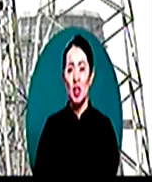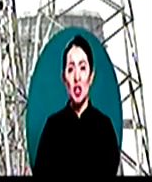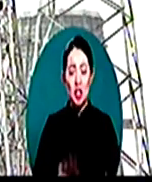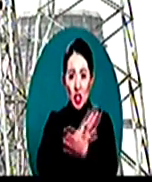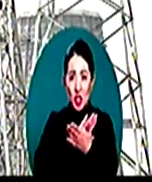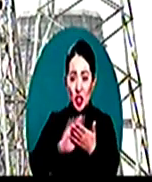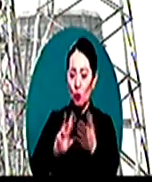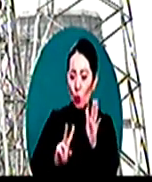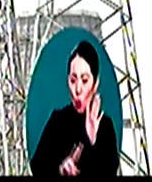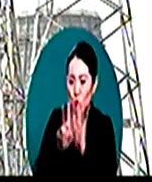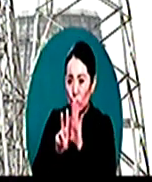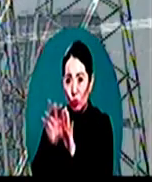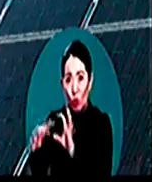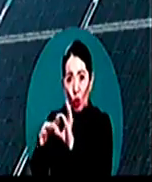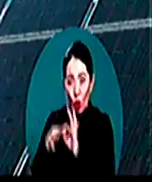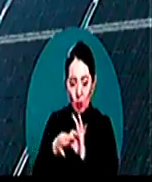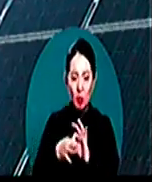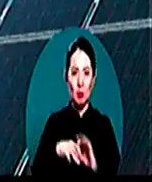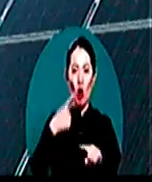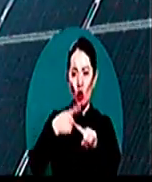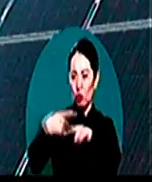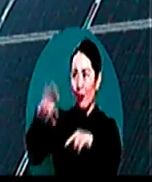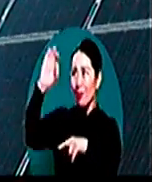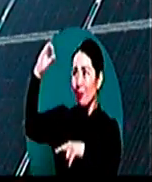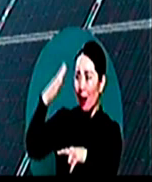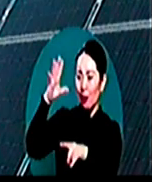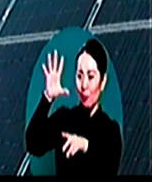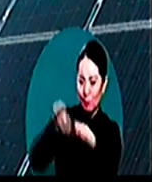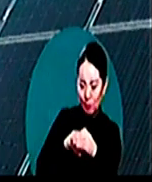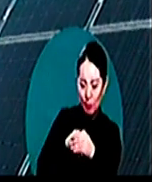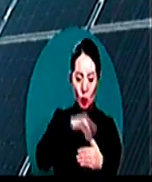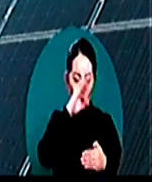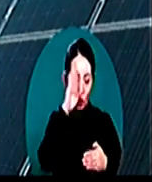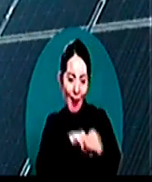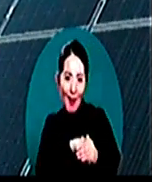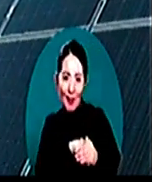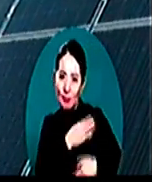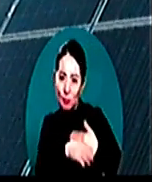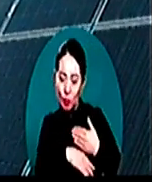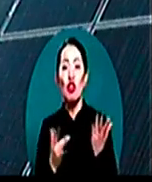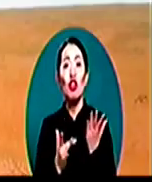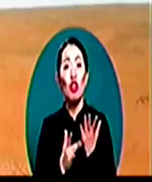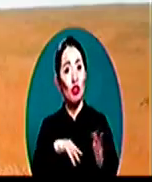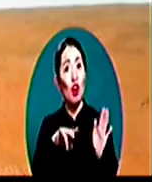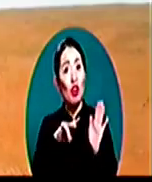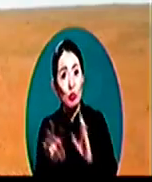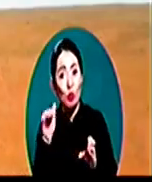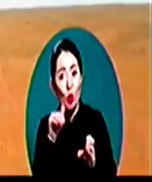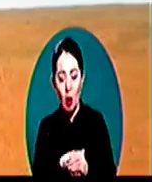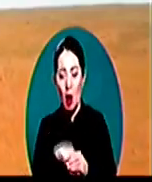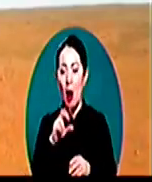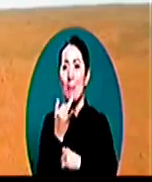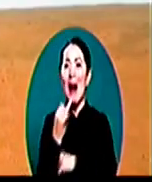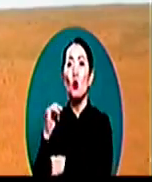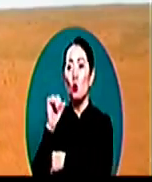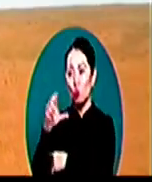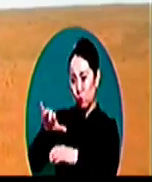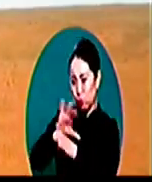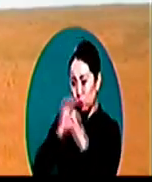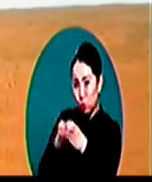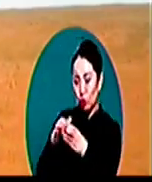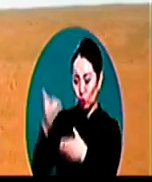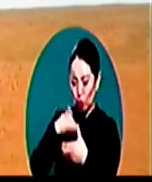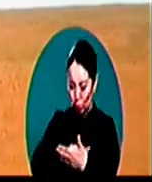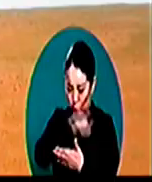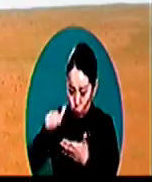Шинэ их үүсвэрүүдээс гадна орон нутагт нарны эрчим хүчийг дулааны их үүсвэр болгон ашиглах технологи нэвтрүүлнэ. Баруун бүсийн эрчим хүчний хэрэгцээг